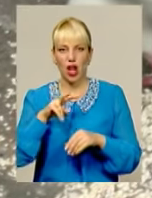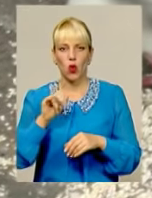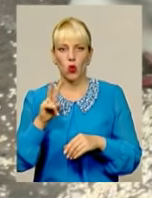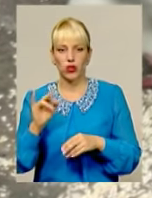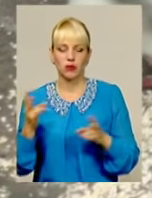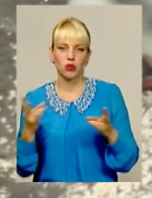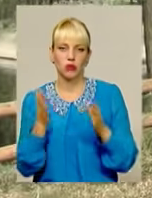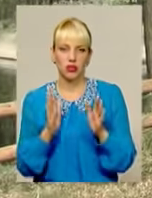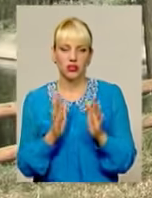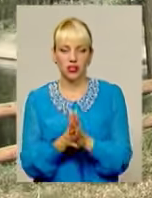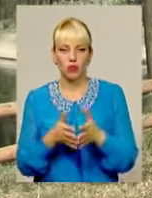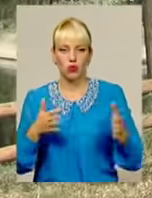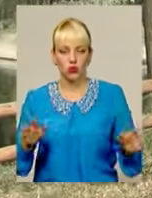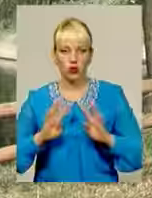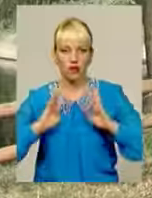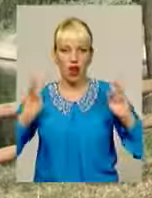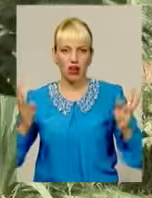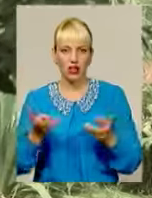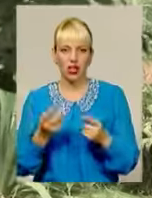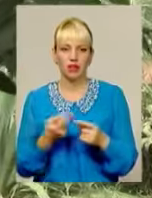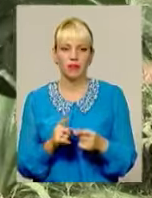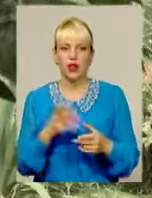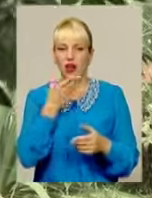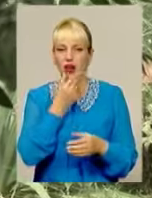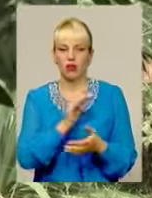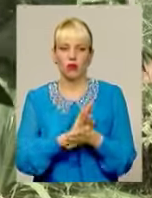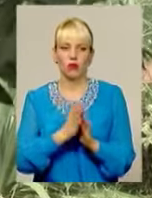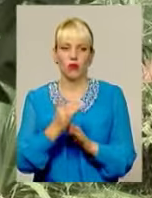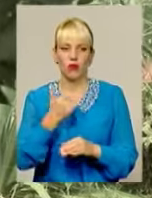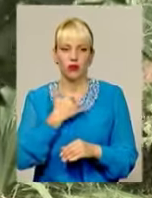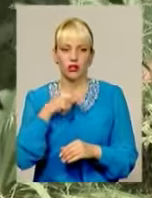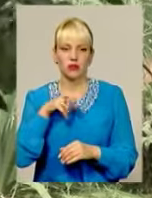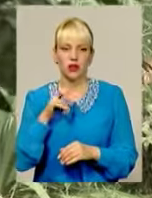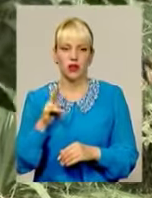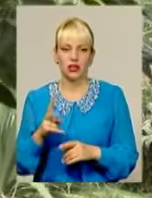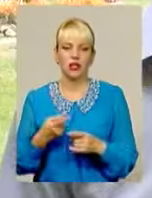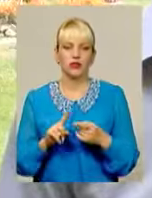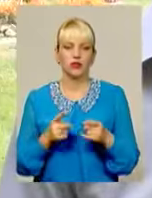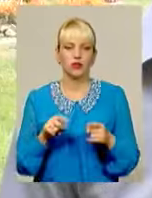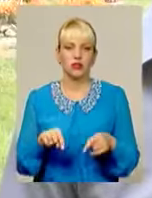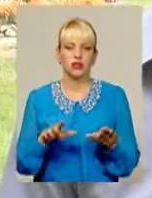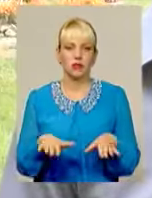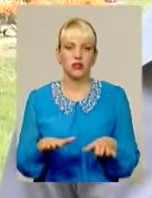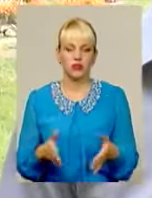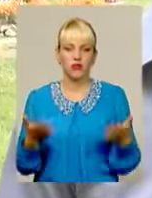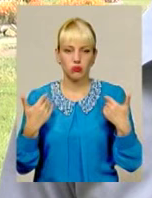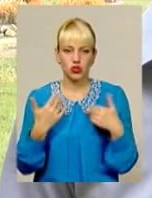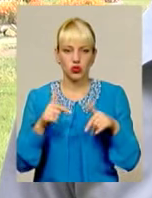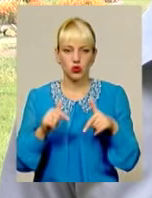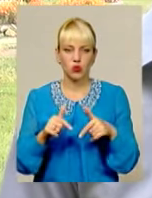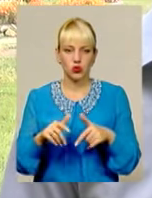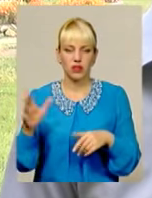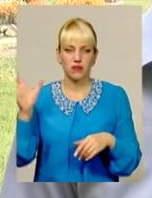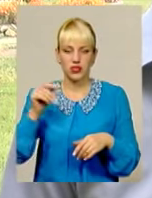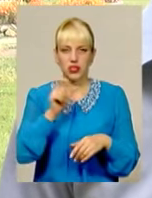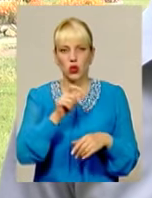просторі вольєри. «Гарні умови у нас в парку, тому що це місто відпочинку сюди, всі